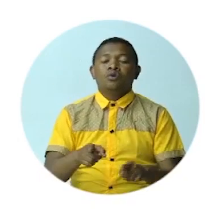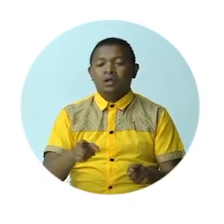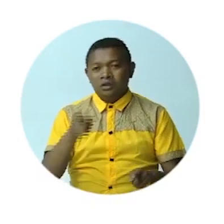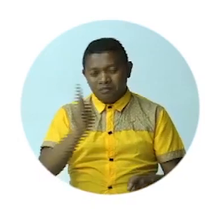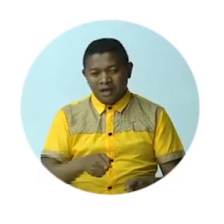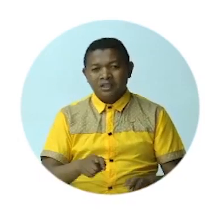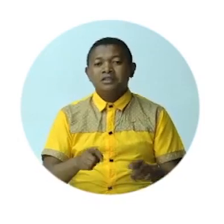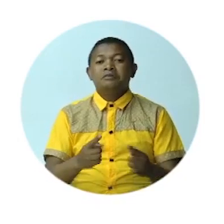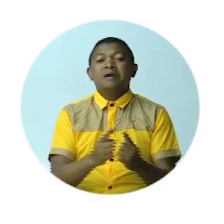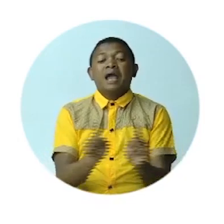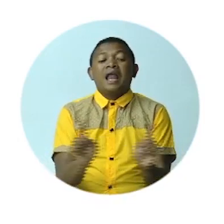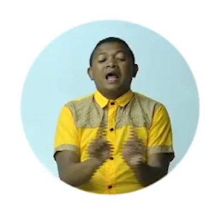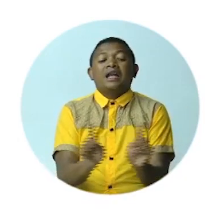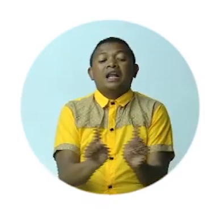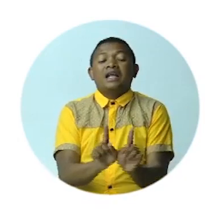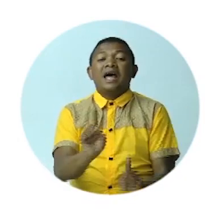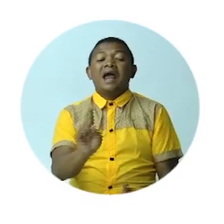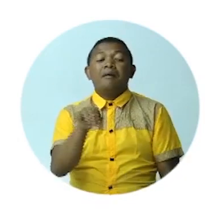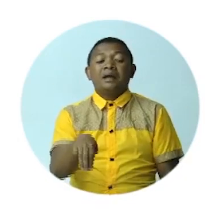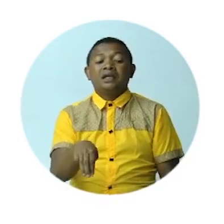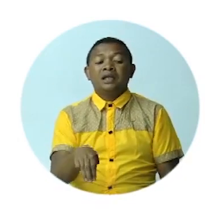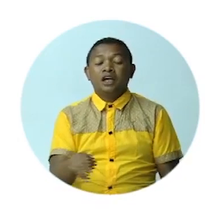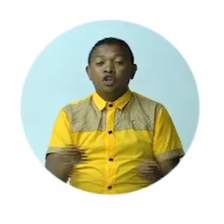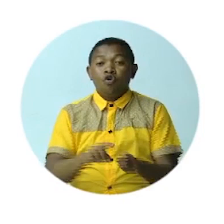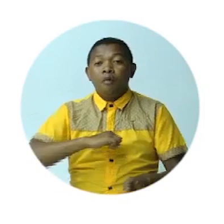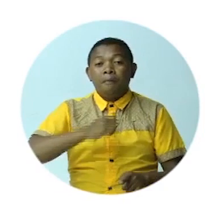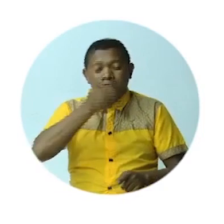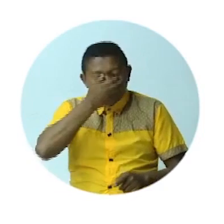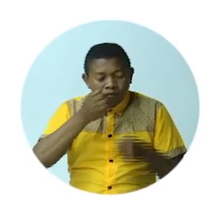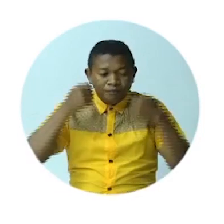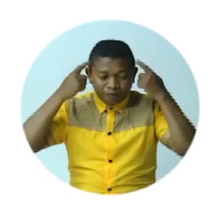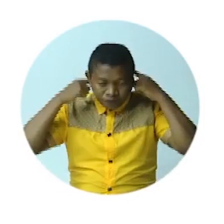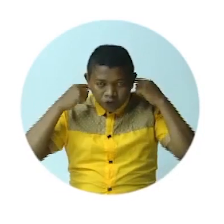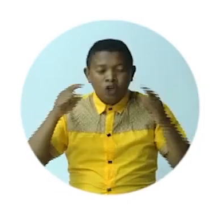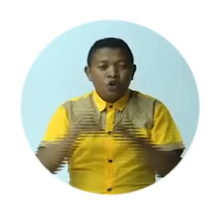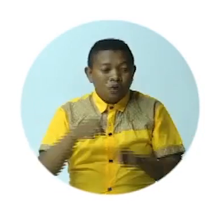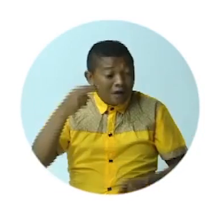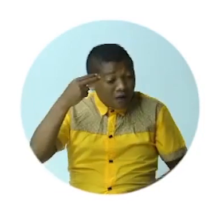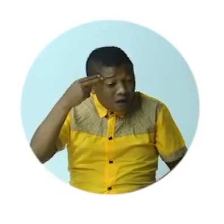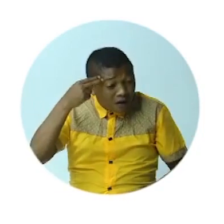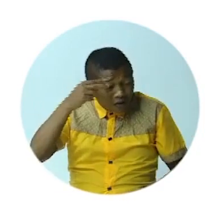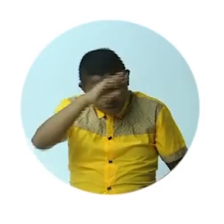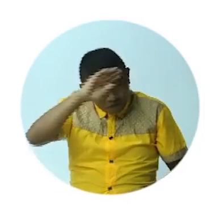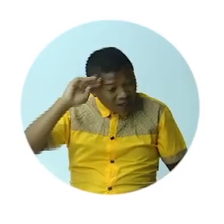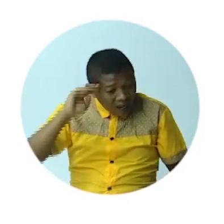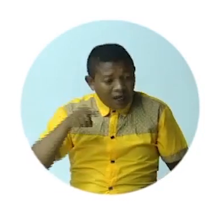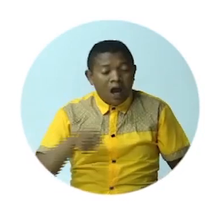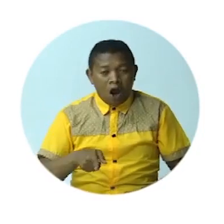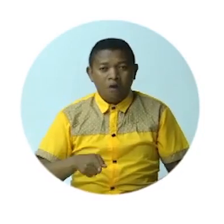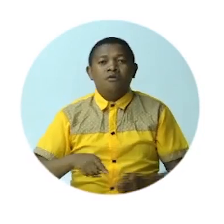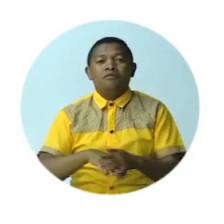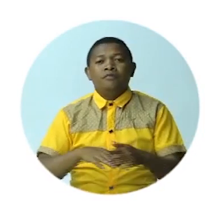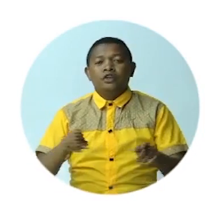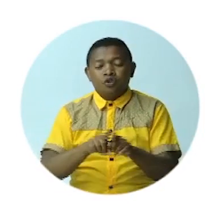metatra, ny fanaovana arovava orona, ny sakana, ny maripana eo ampidirana, ny fampiasana ny